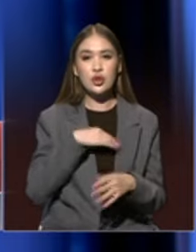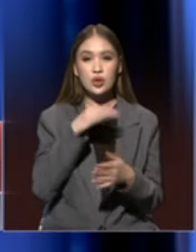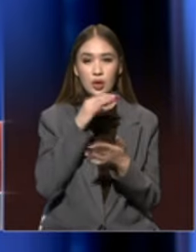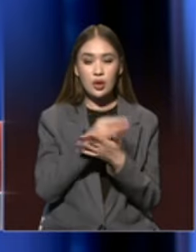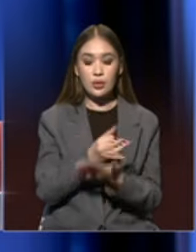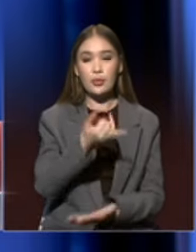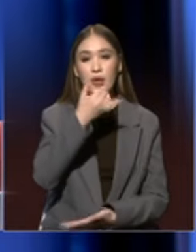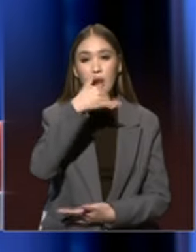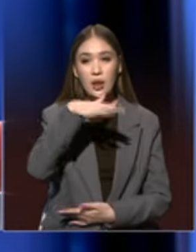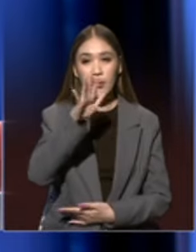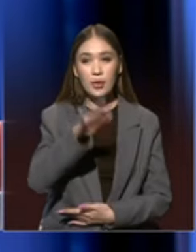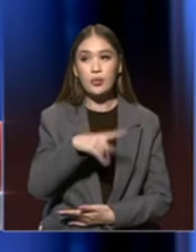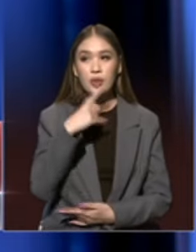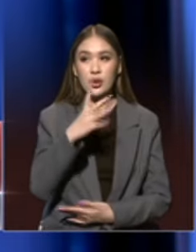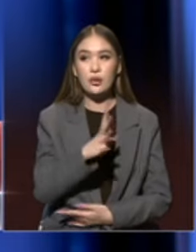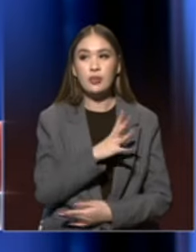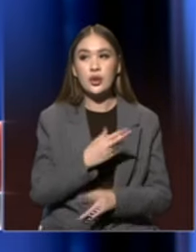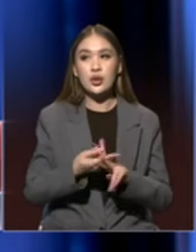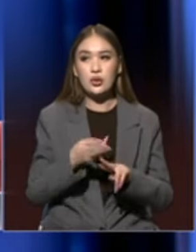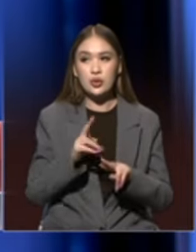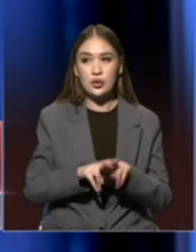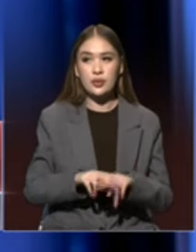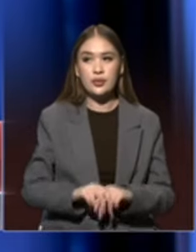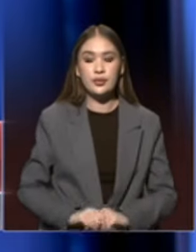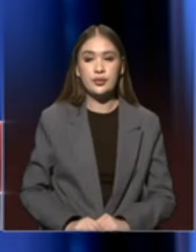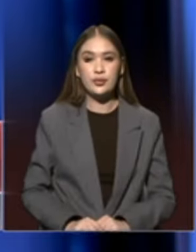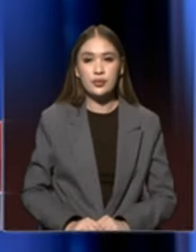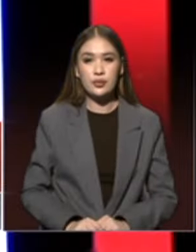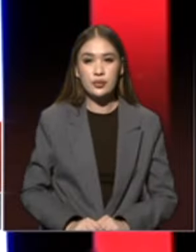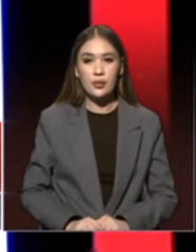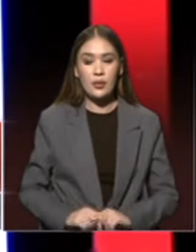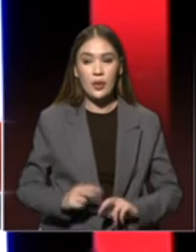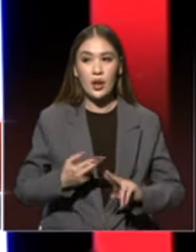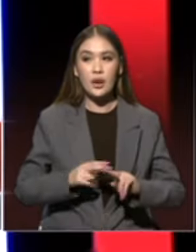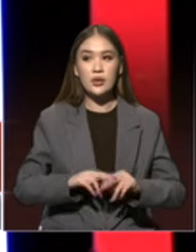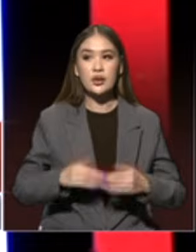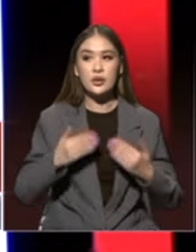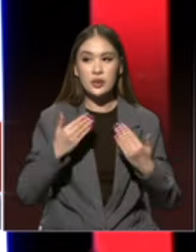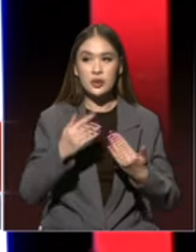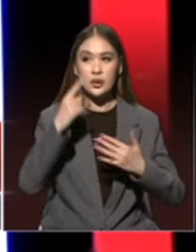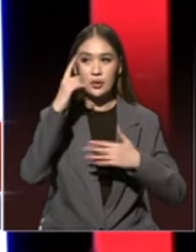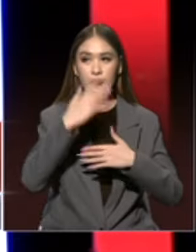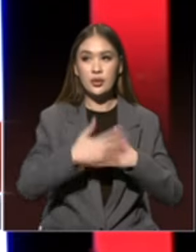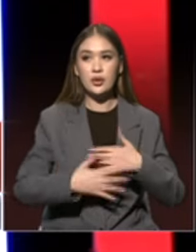ғой. Бұл сондай жағдайда айтылған шығар. Сондай мақсат. Өздеріңіз байқаған шығарсыз, мысалға